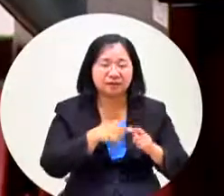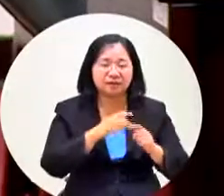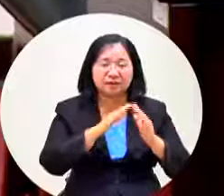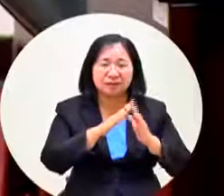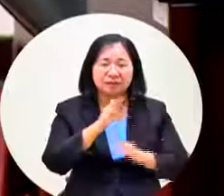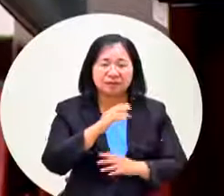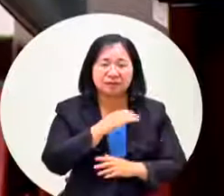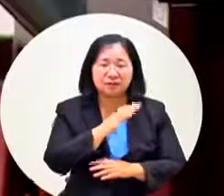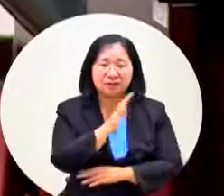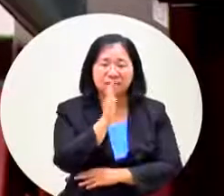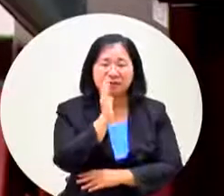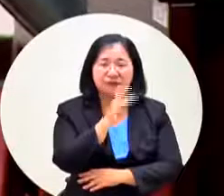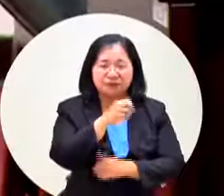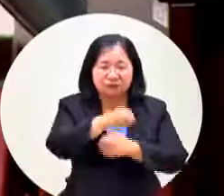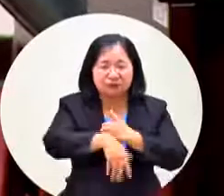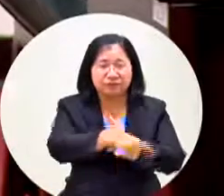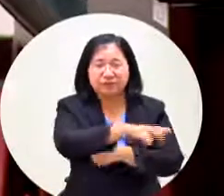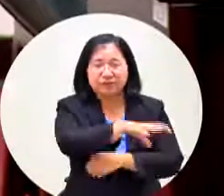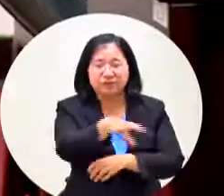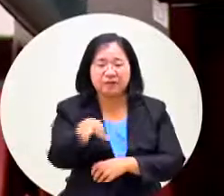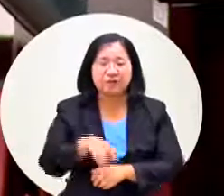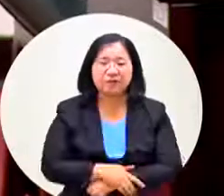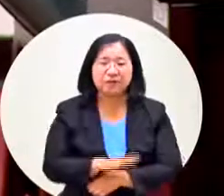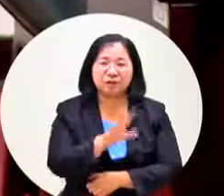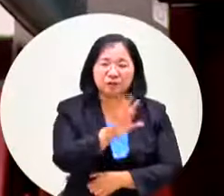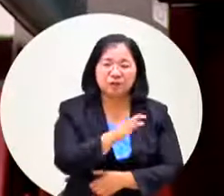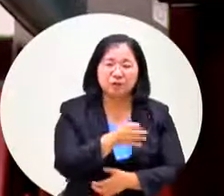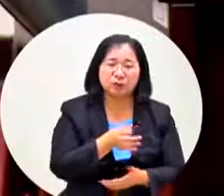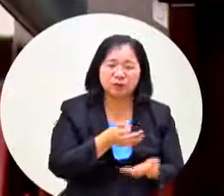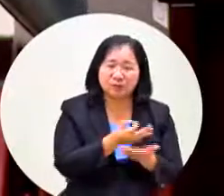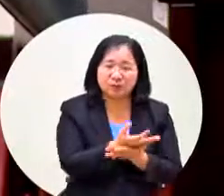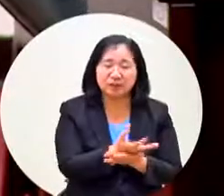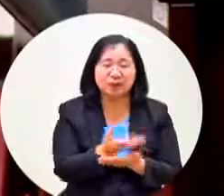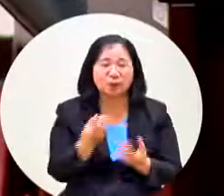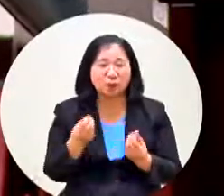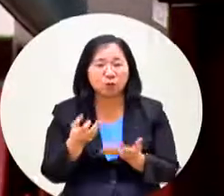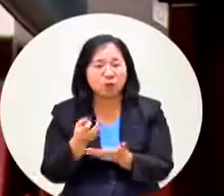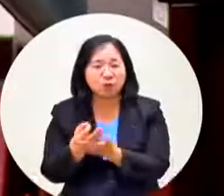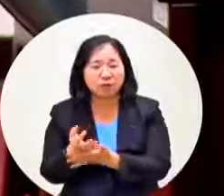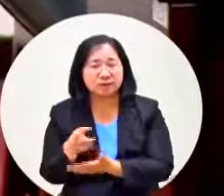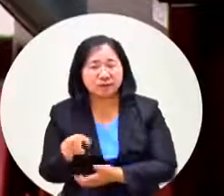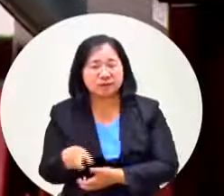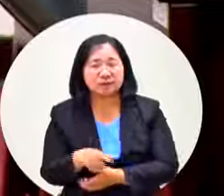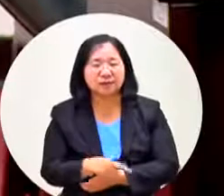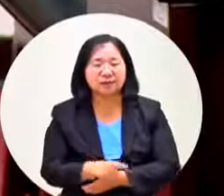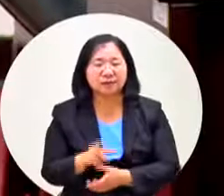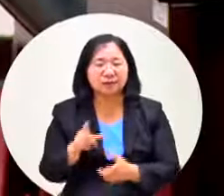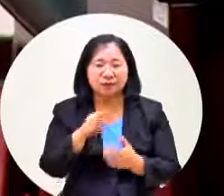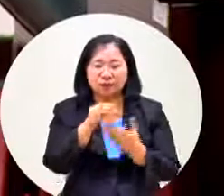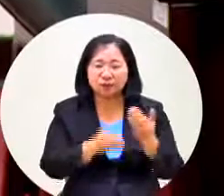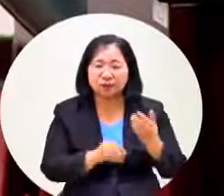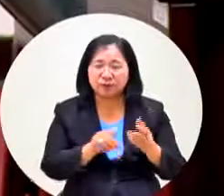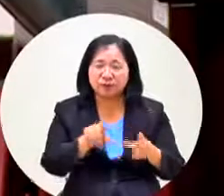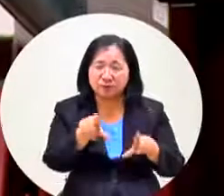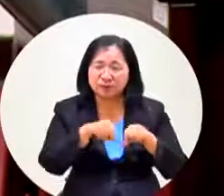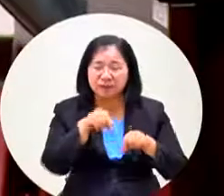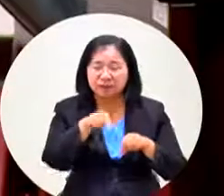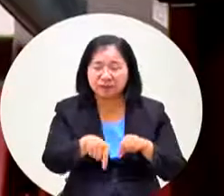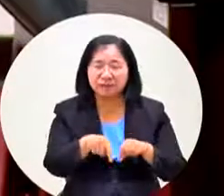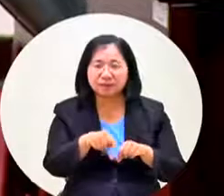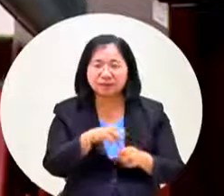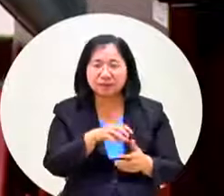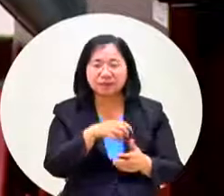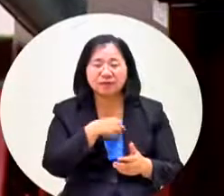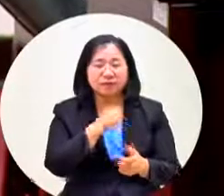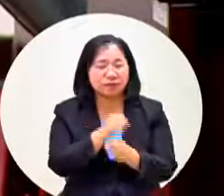这是内底吼，这个啊，使用分区内底这个面积啊，甲公园用地啦吼。